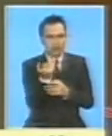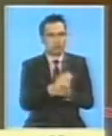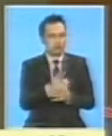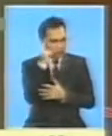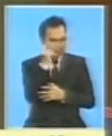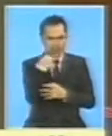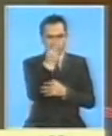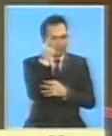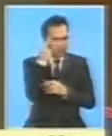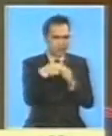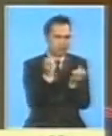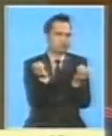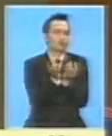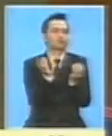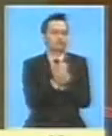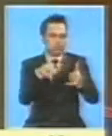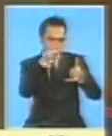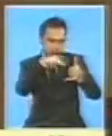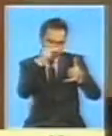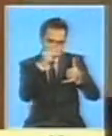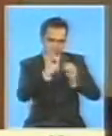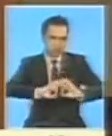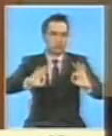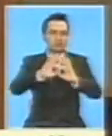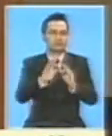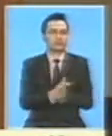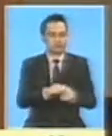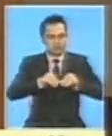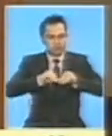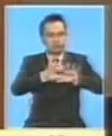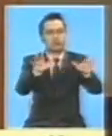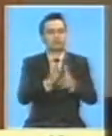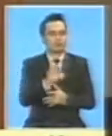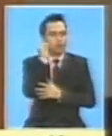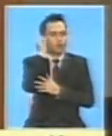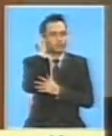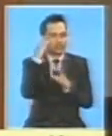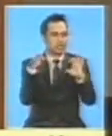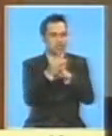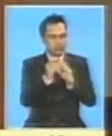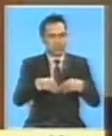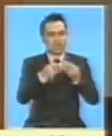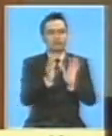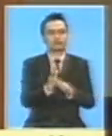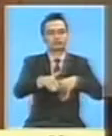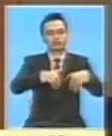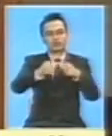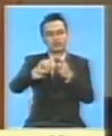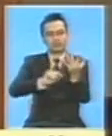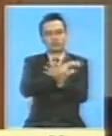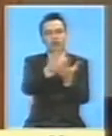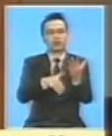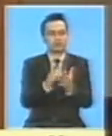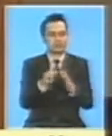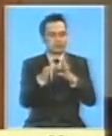ราบดีอยู่แล้วว่าเขามีเจตนาอย่างไรนะครับในส่วนนี้ตลอดจนเผยแพร่ความรู้ความเข้าใจที่ถูกต้องแล้วก็ข้อ ป็นจริ